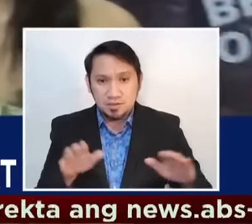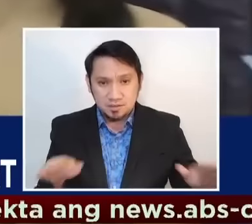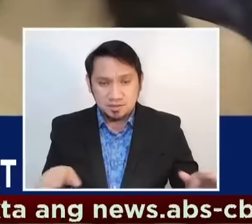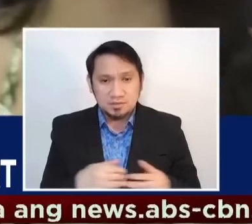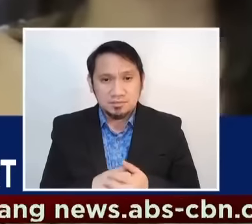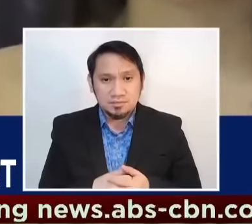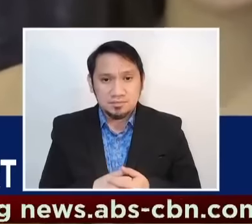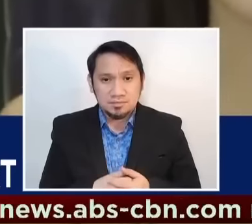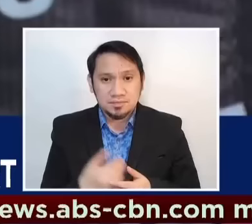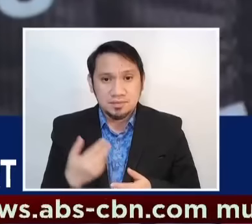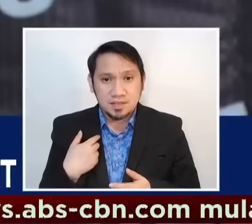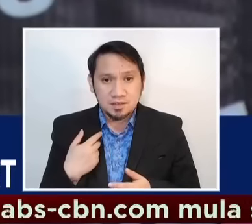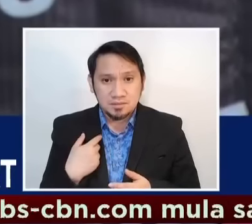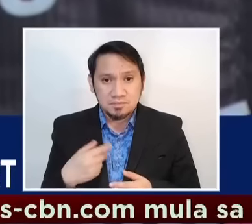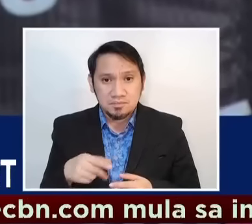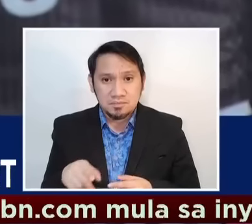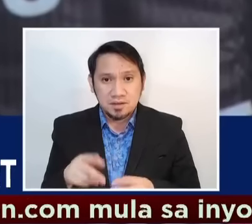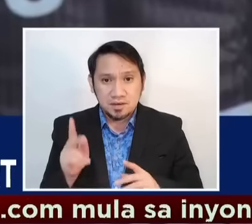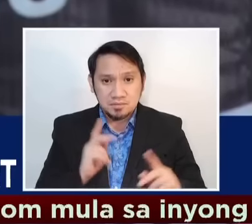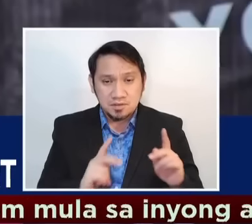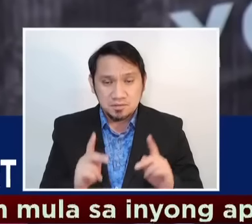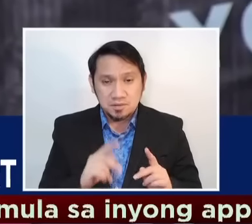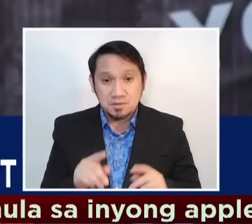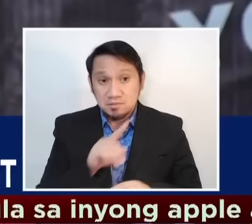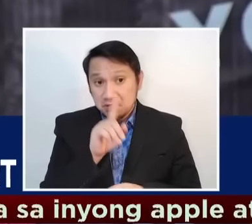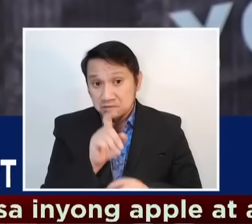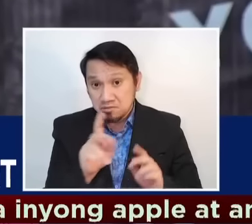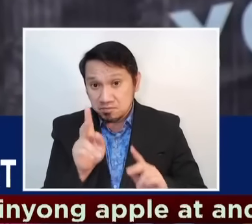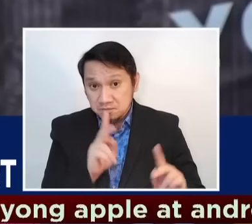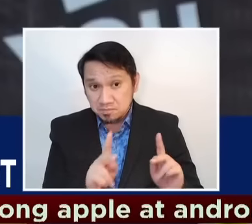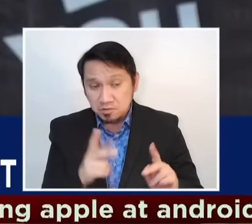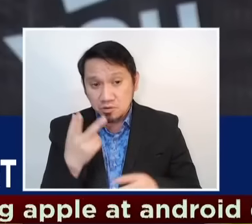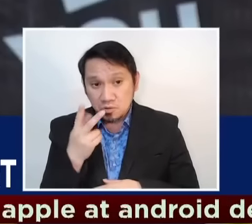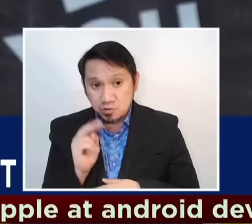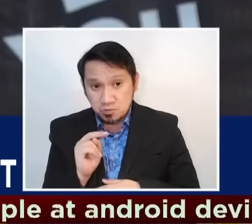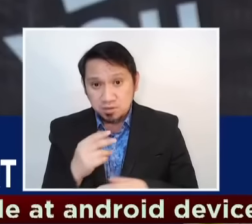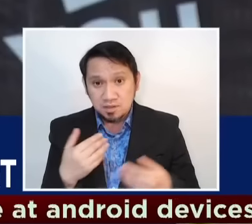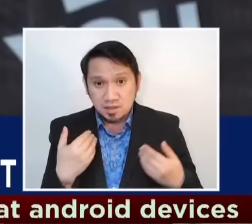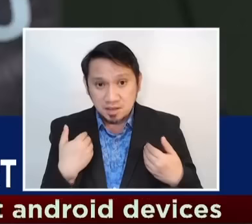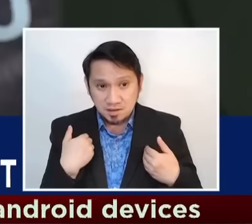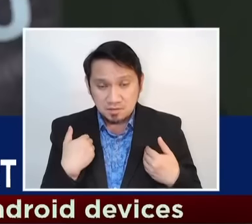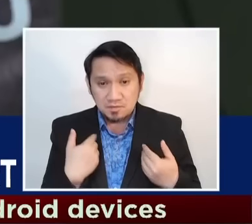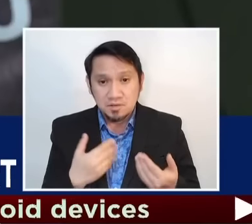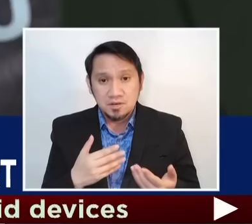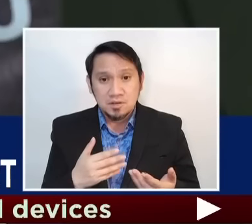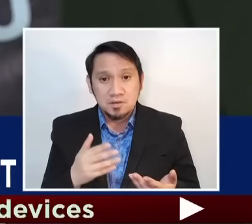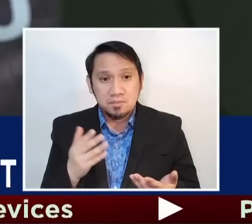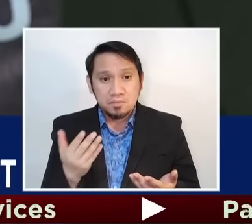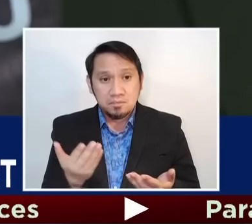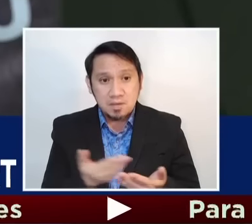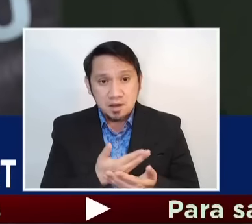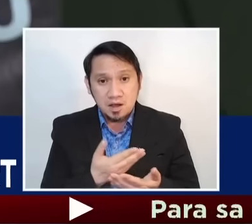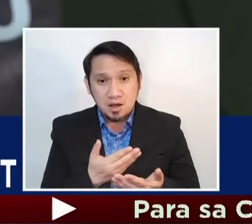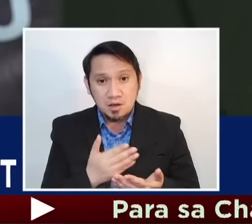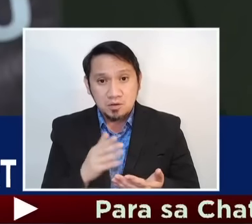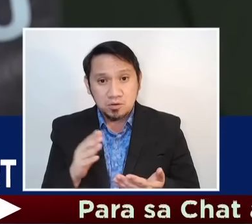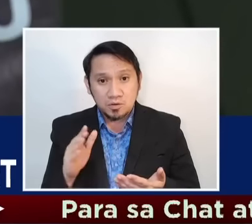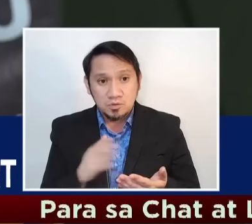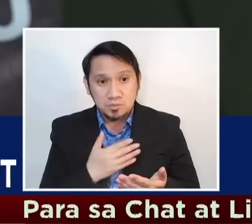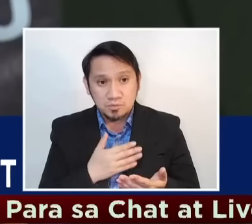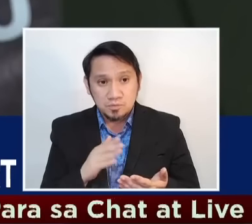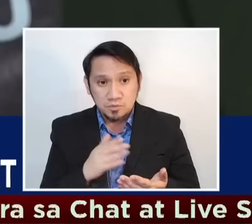man sumasampa on stage, ang tanong na ng lahat, kailan sila magkakaroon ulit ng solo concert dito?